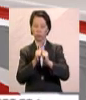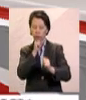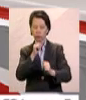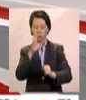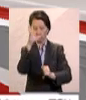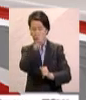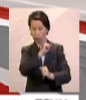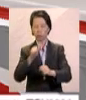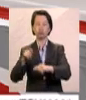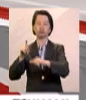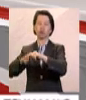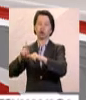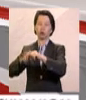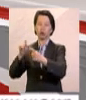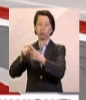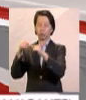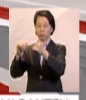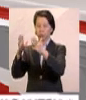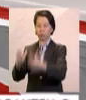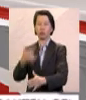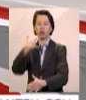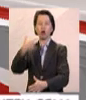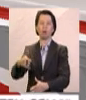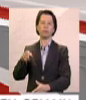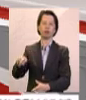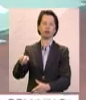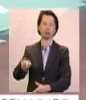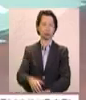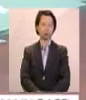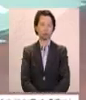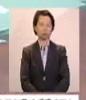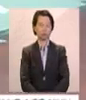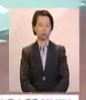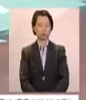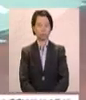lagi terlalu bergantung kepada pemain senior.